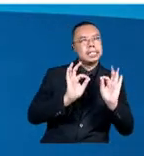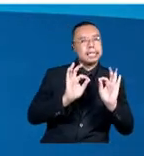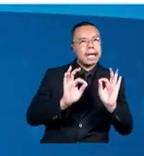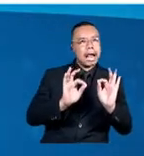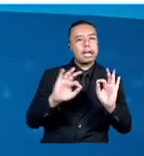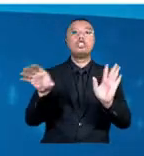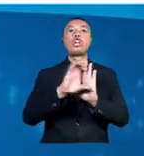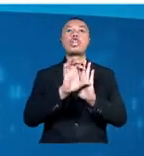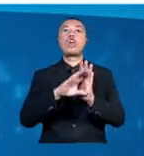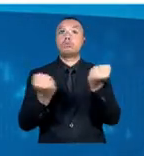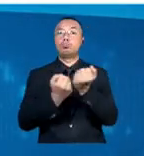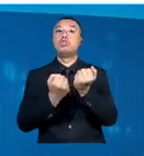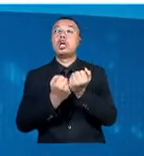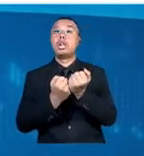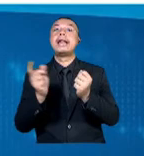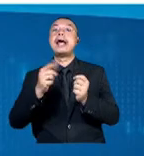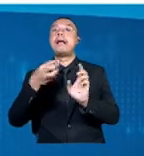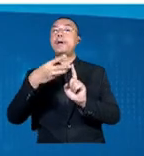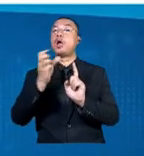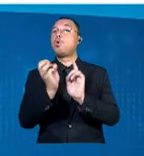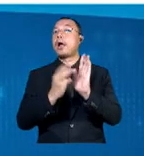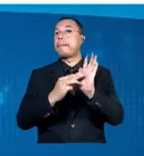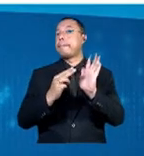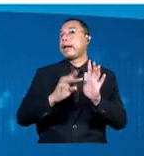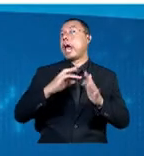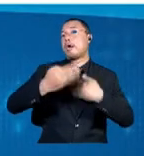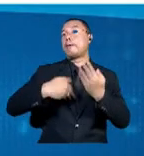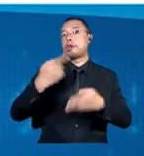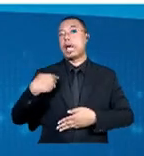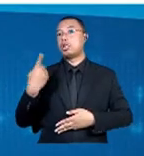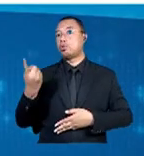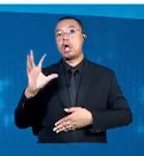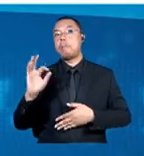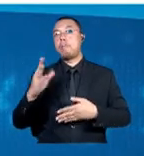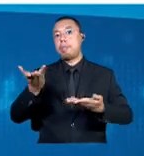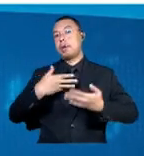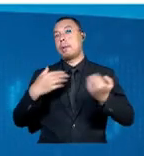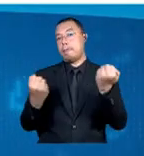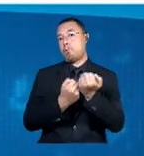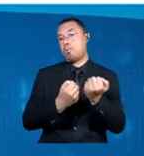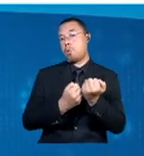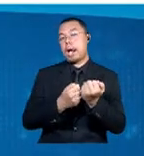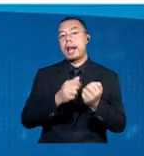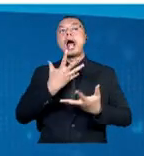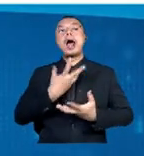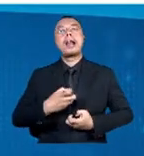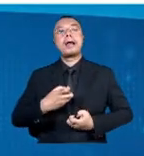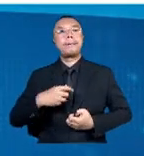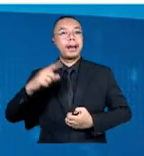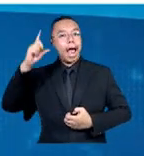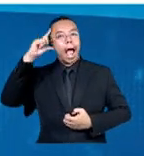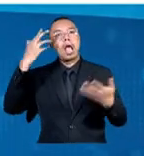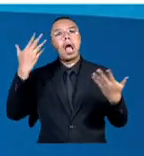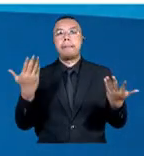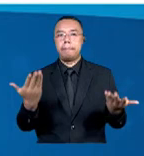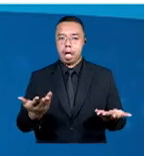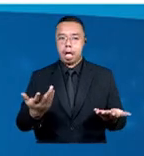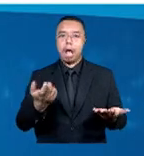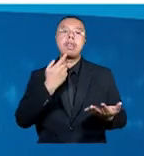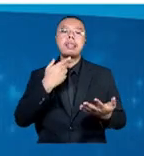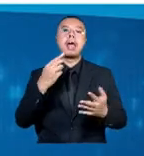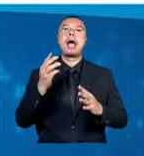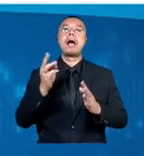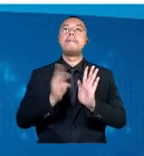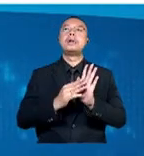mendapatkan sponsor dari BUMN atau perusahaan swasta. Lalu kalau harapan Mbak Angki terkait dengan